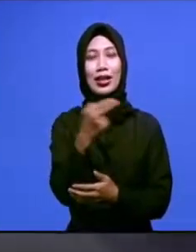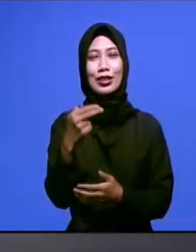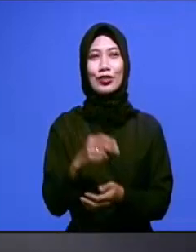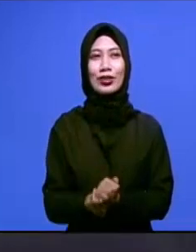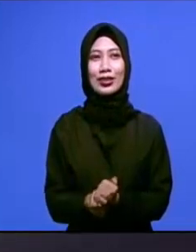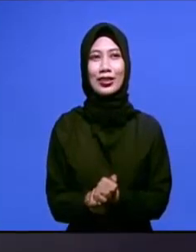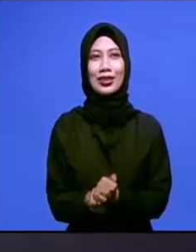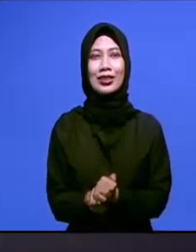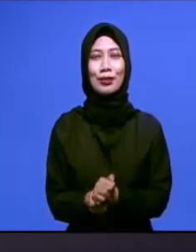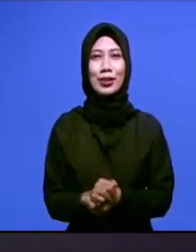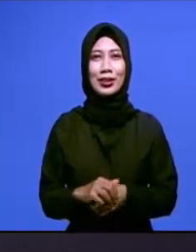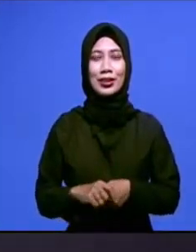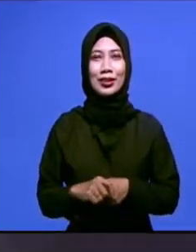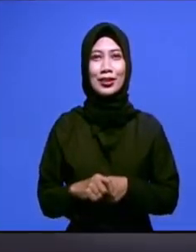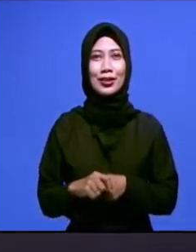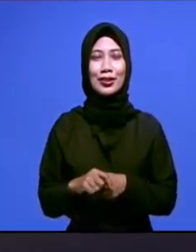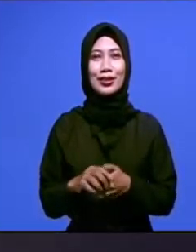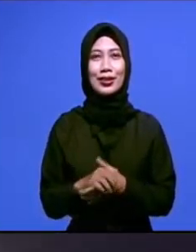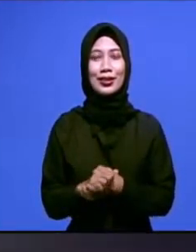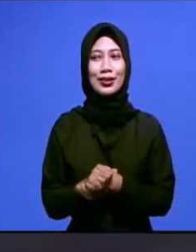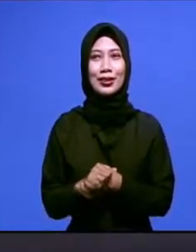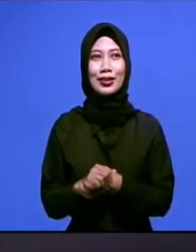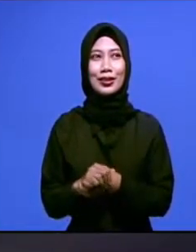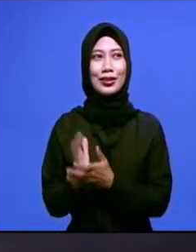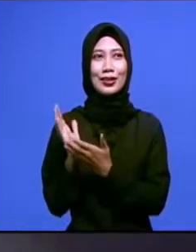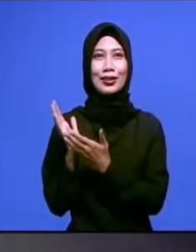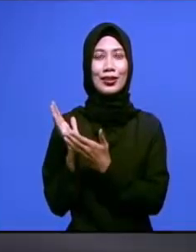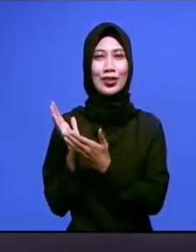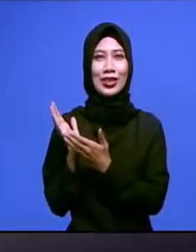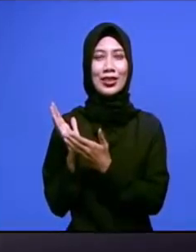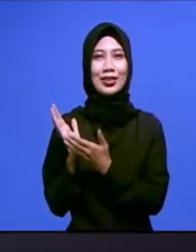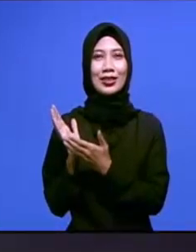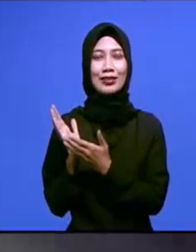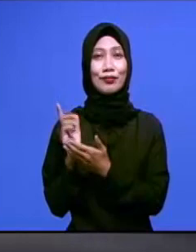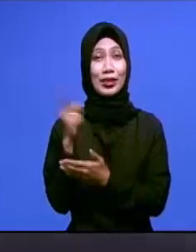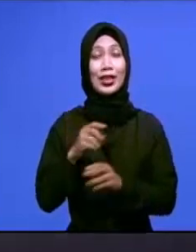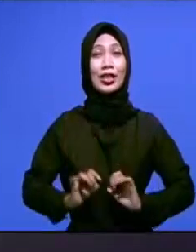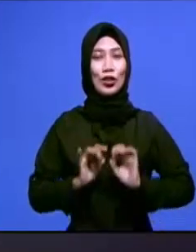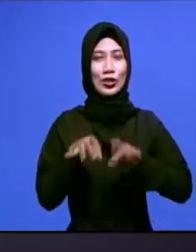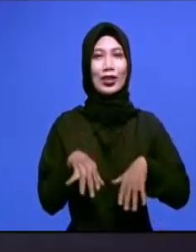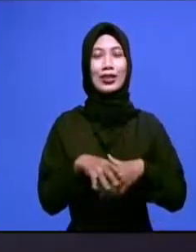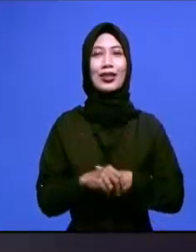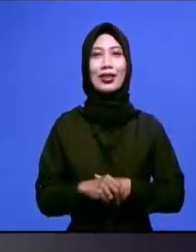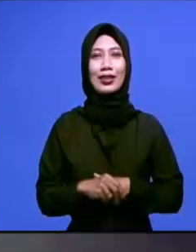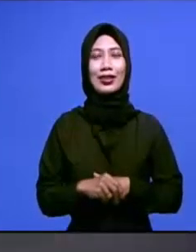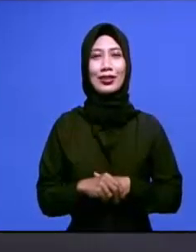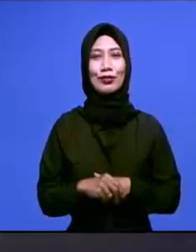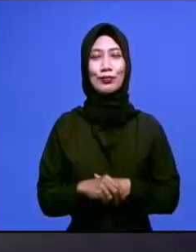of course, was the earliest and strongest supporter of Indonesian independence in the 1940s, and